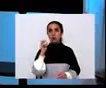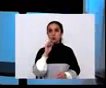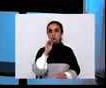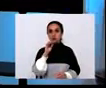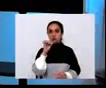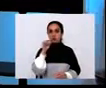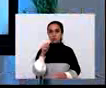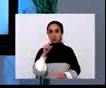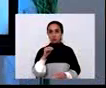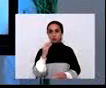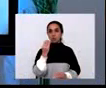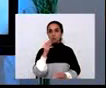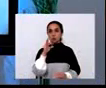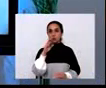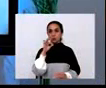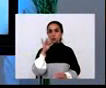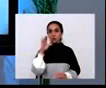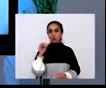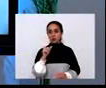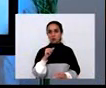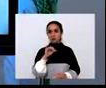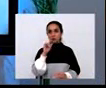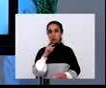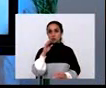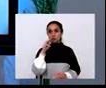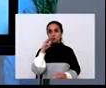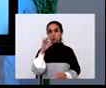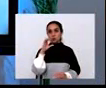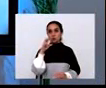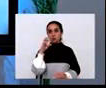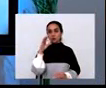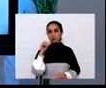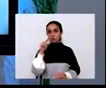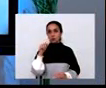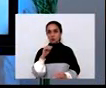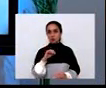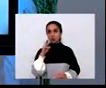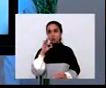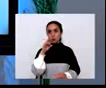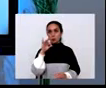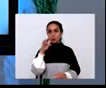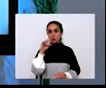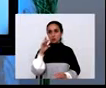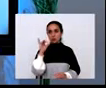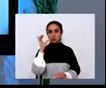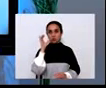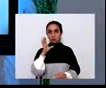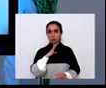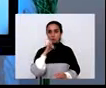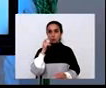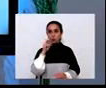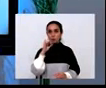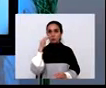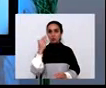запятую? Посмотрите. То справа, запятая, то слева, запятая, то позади слышался гул